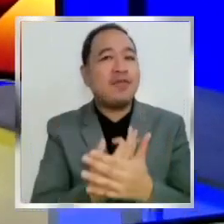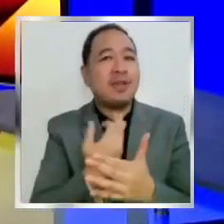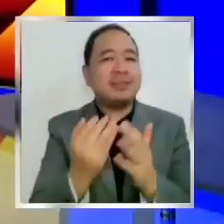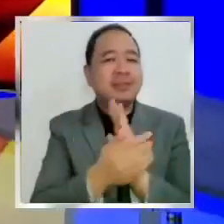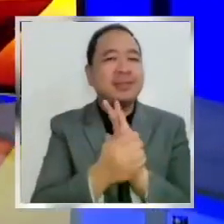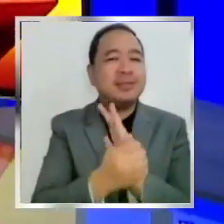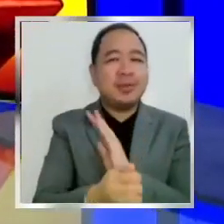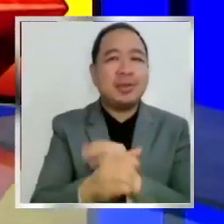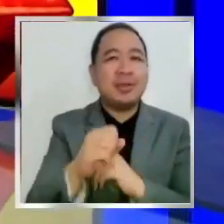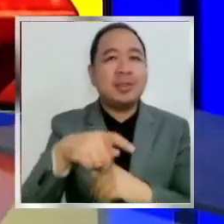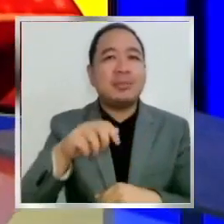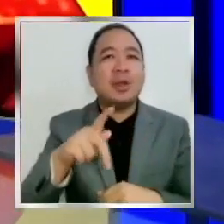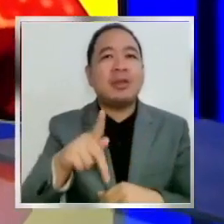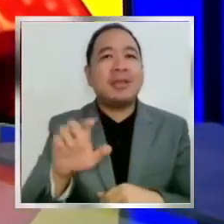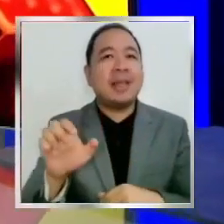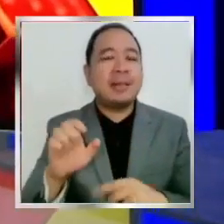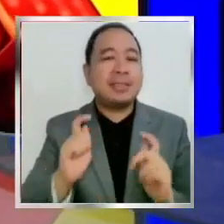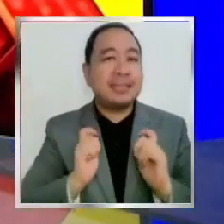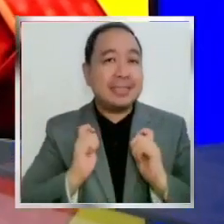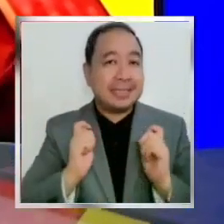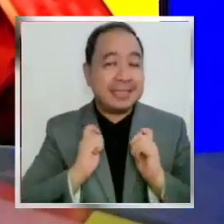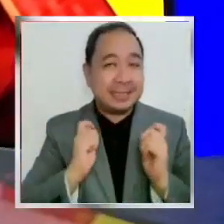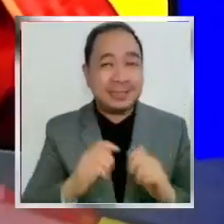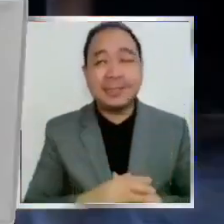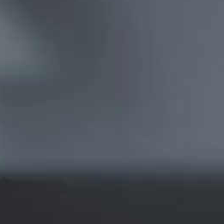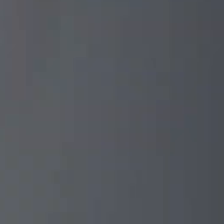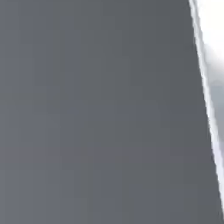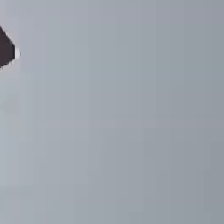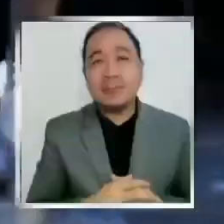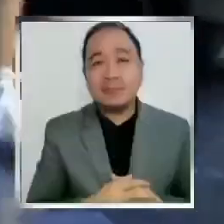Teens. Kilalanin natin sila sa chika ni Aubrey Carampez.